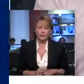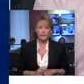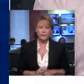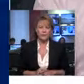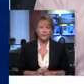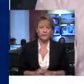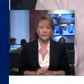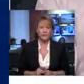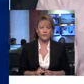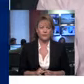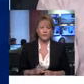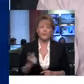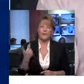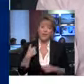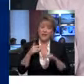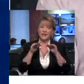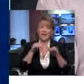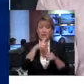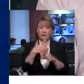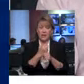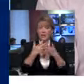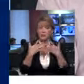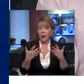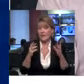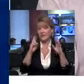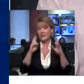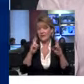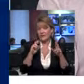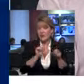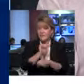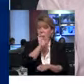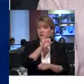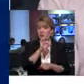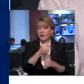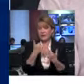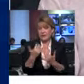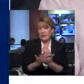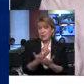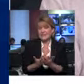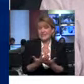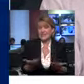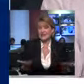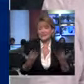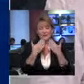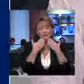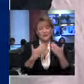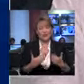אז אנחנו נאחל לך הצלחה גדולה, ואנחנו מקווים שבאמת המחאה תביא לתוצאות בשטח. גל מרום, תודה רבה לך. תודה.